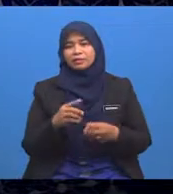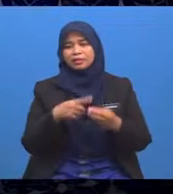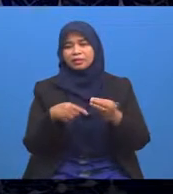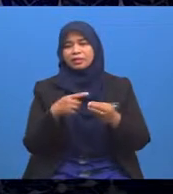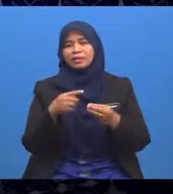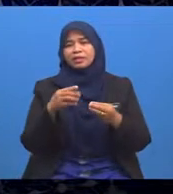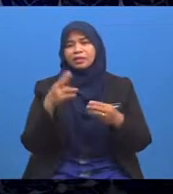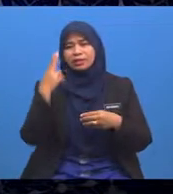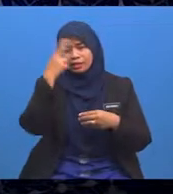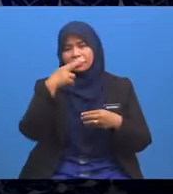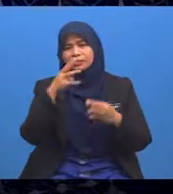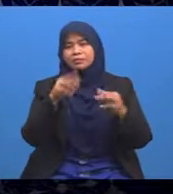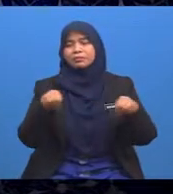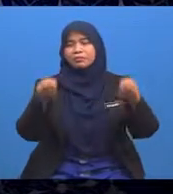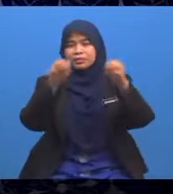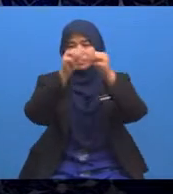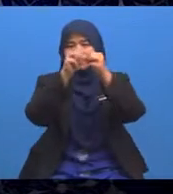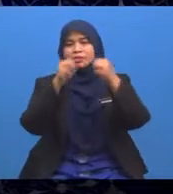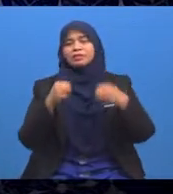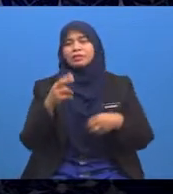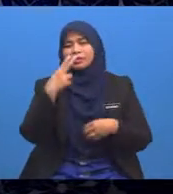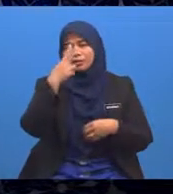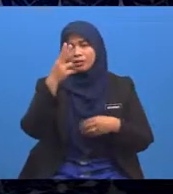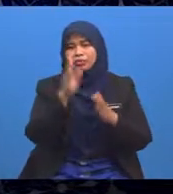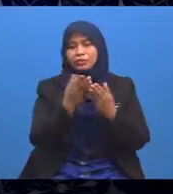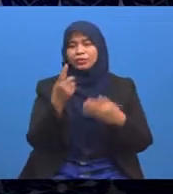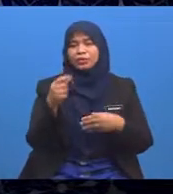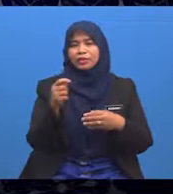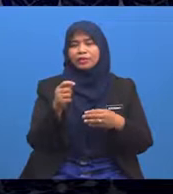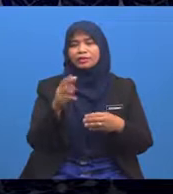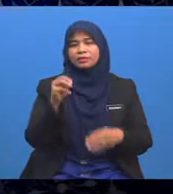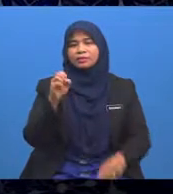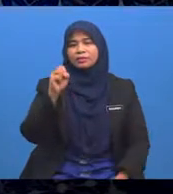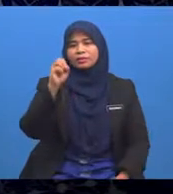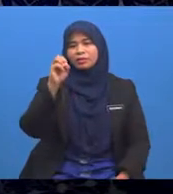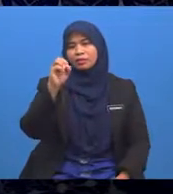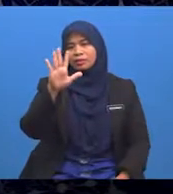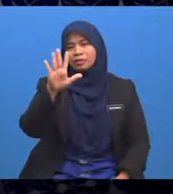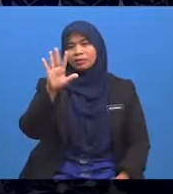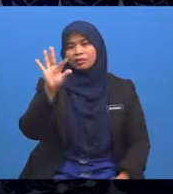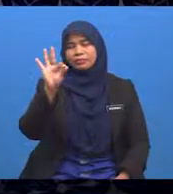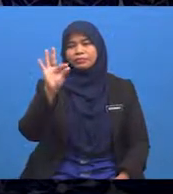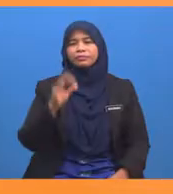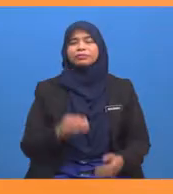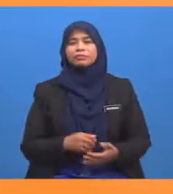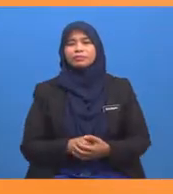masjid. Sila buka buku teks muka surat 59. Ayuh kita